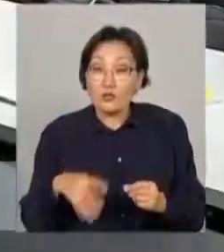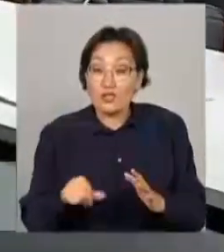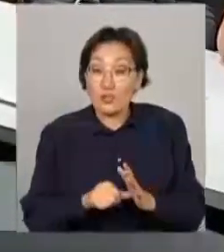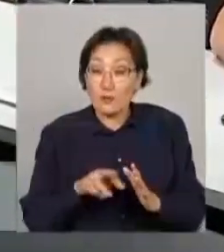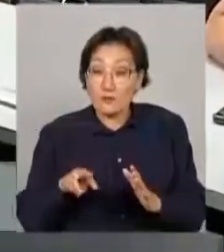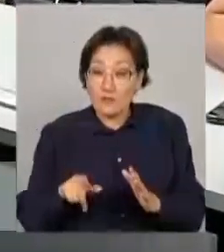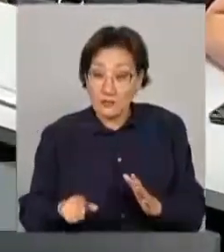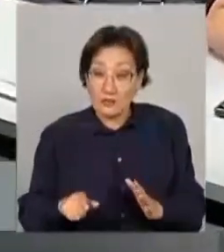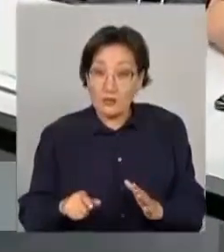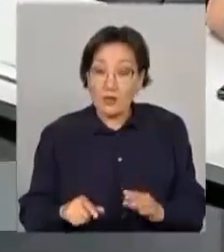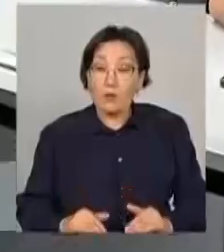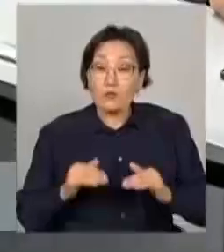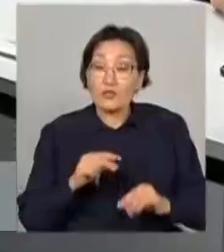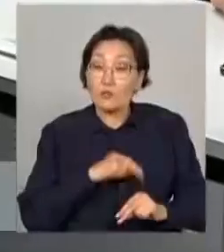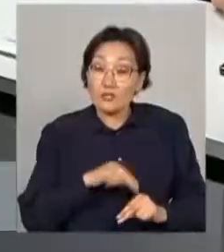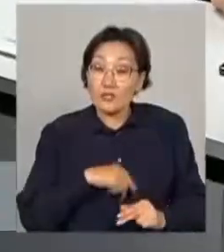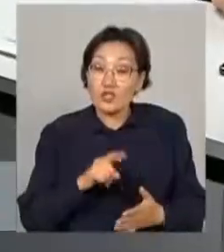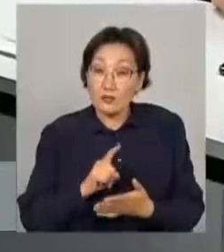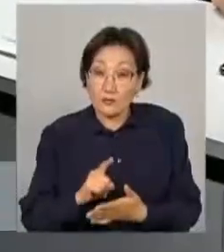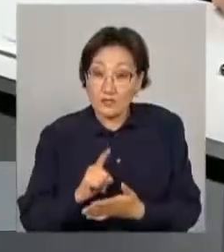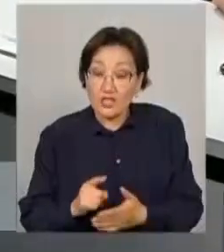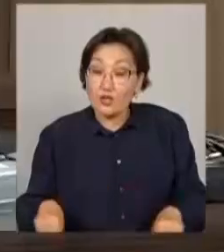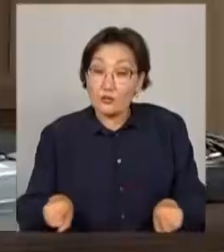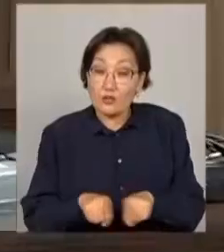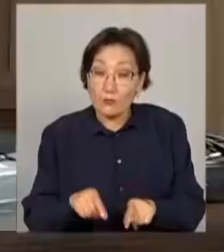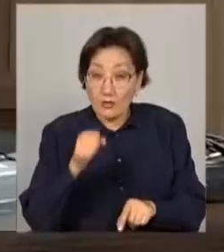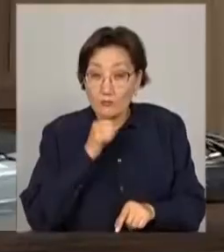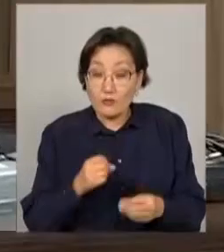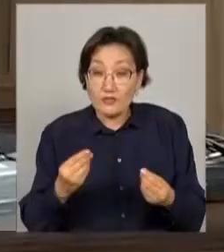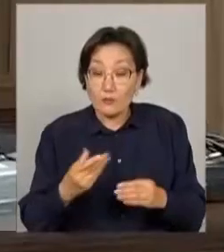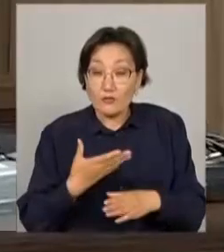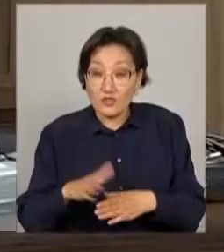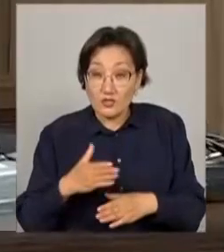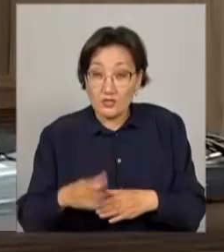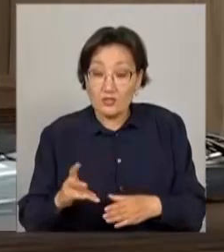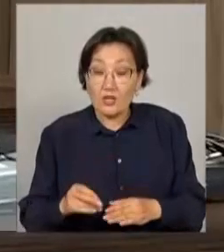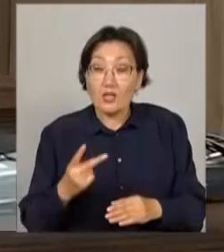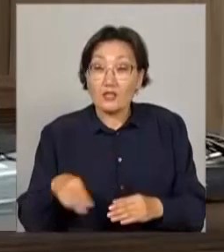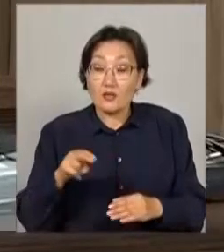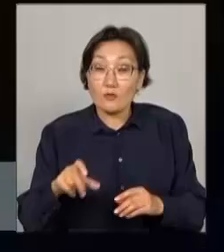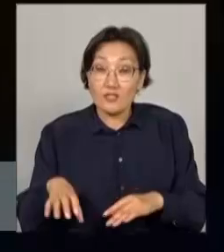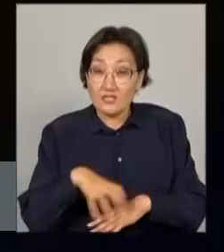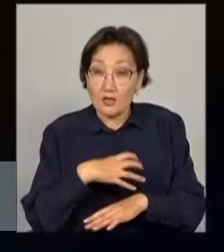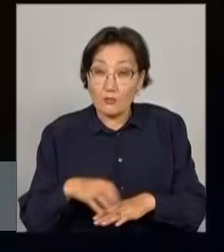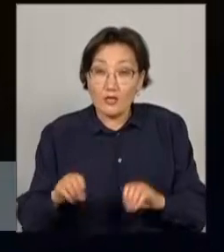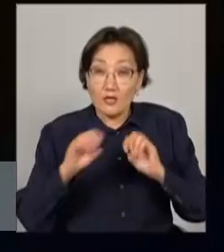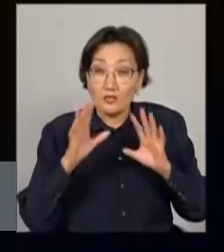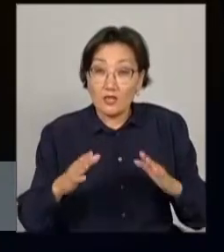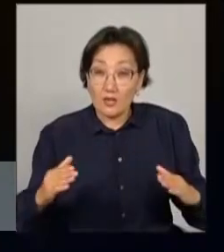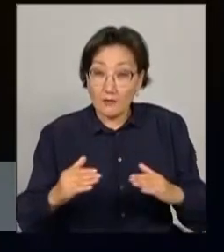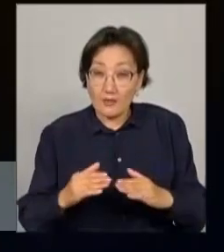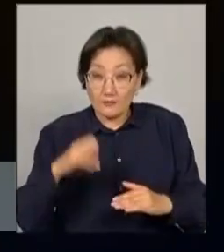миллионов тенге превышение должностных полномочий а также кражи денег выделенных на 3D сканирование сакральных объектов